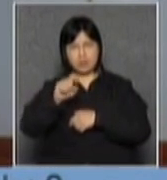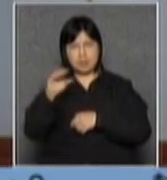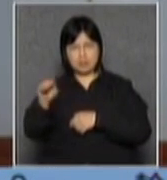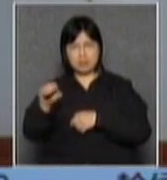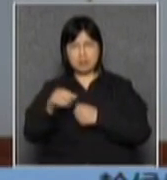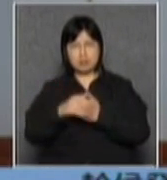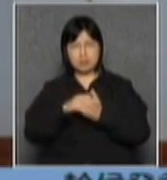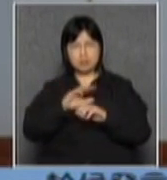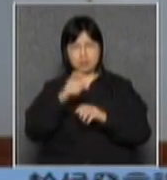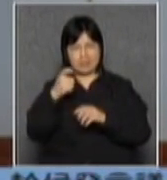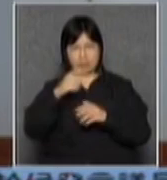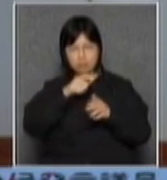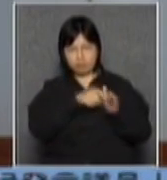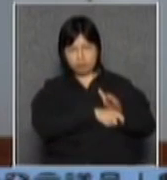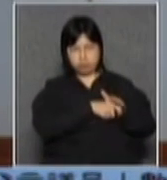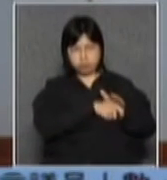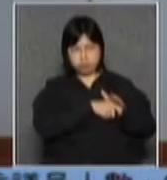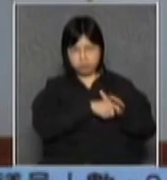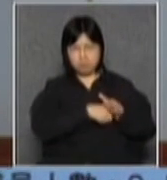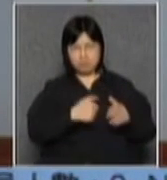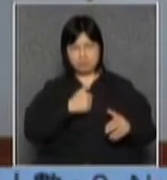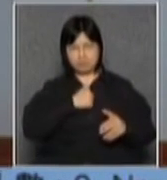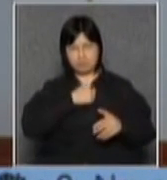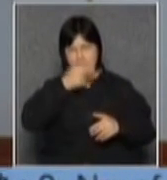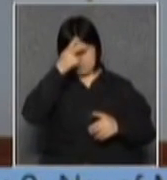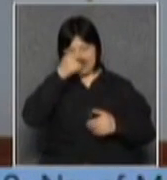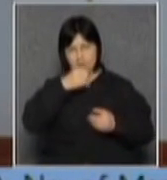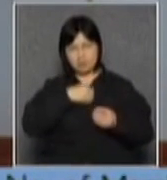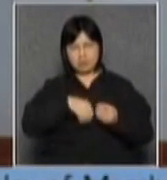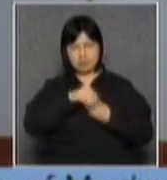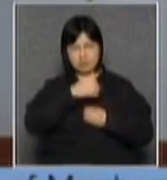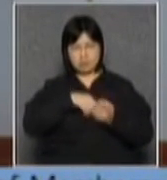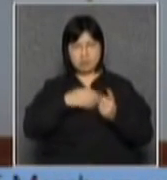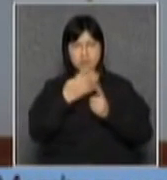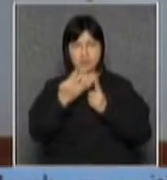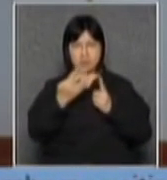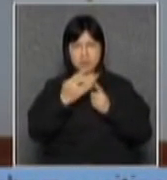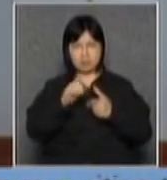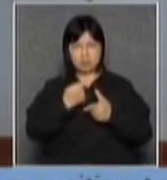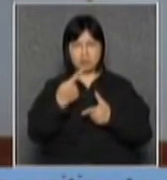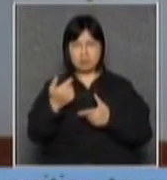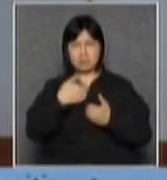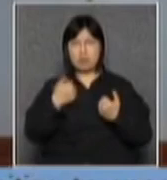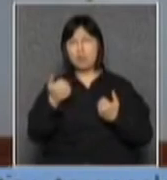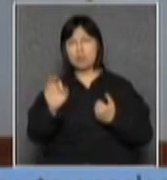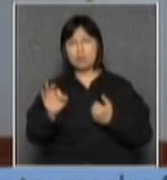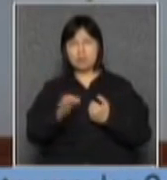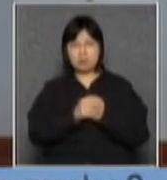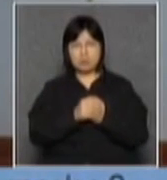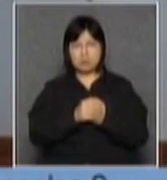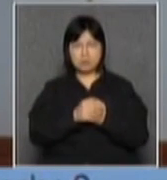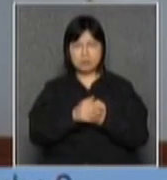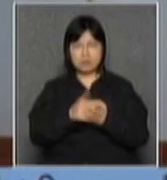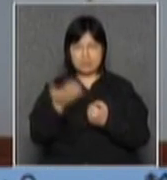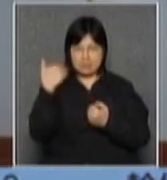3900億元儲備仍足夠政府14個月開支，屬相當健康。此一時也，彼一時